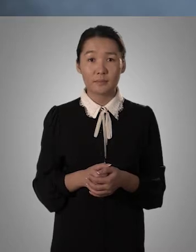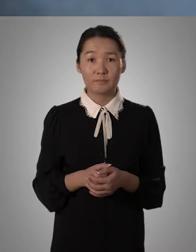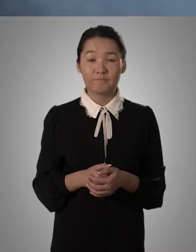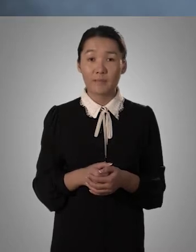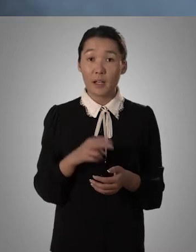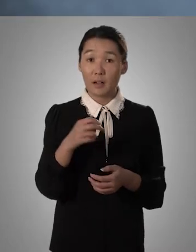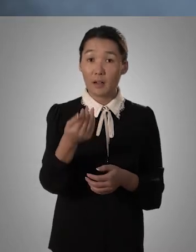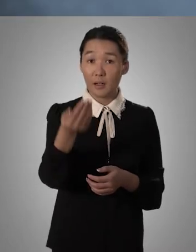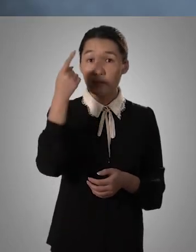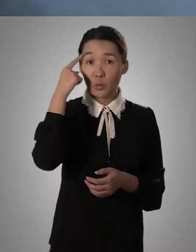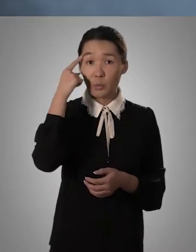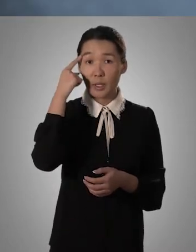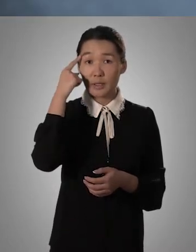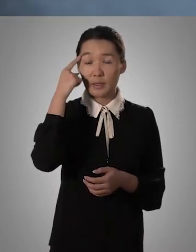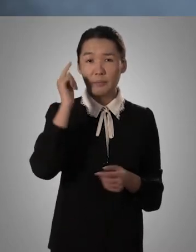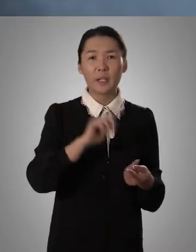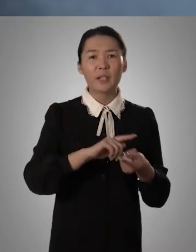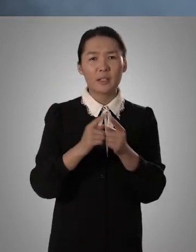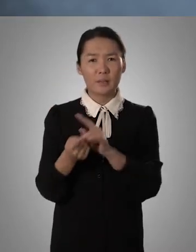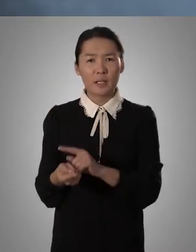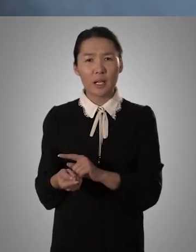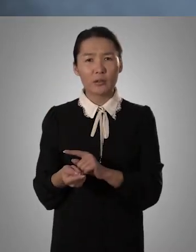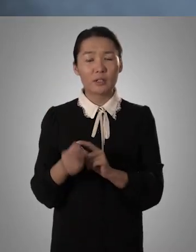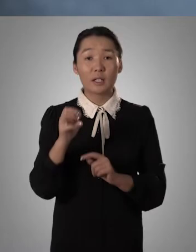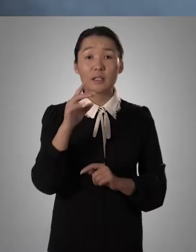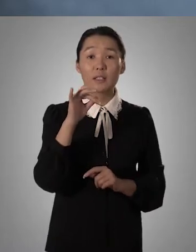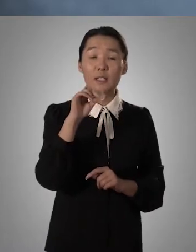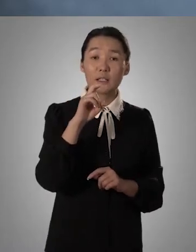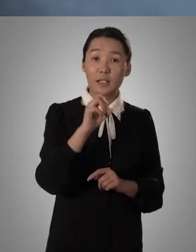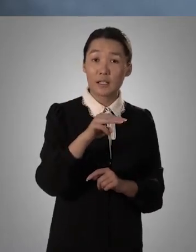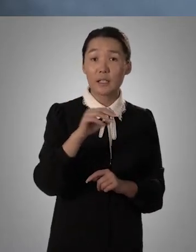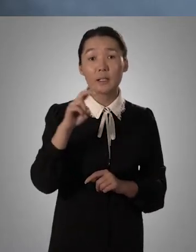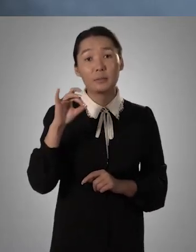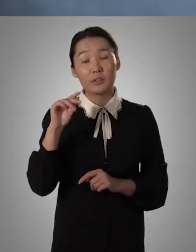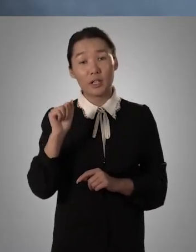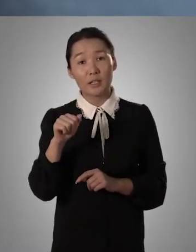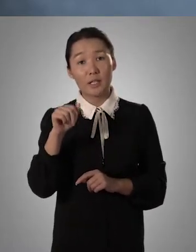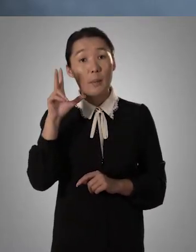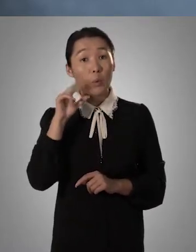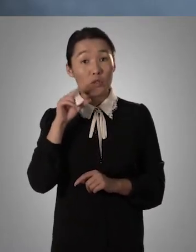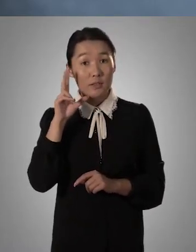а как вы думаете изменяется ли страдательное причастие по числам